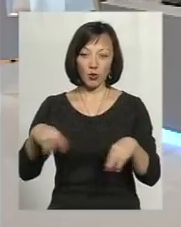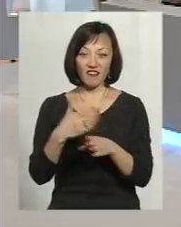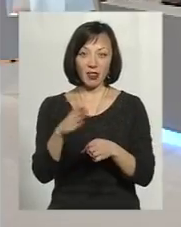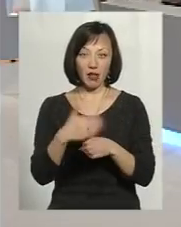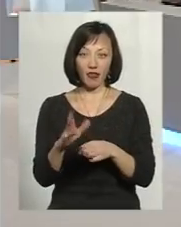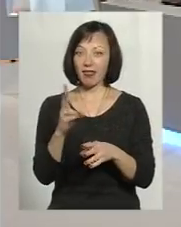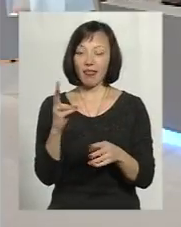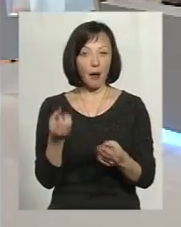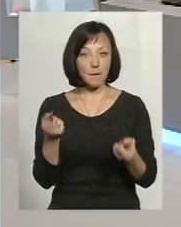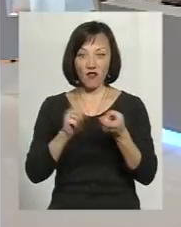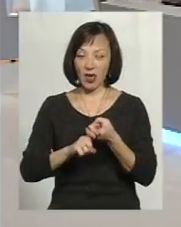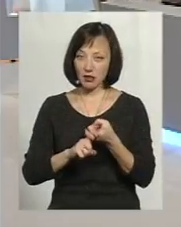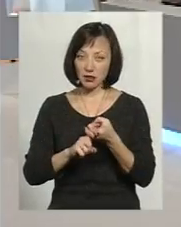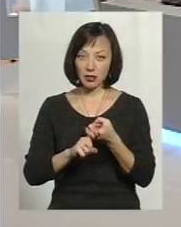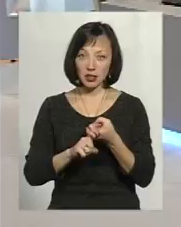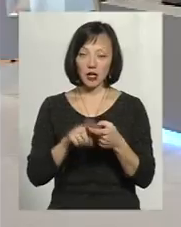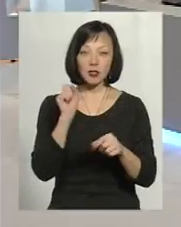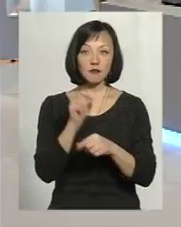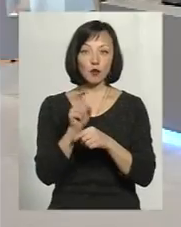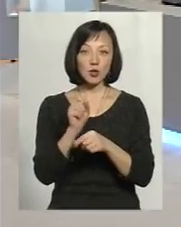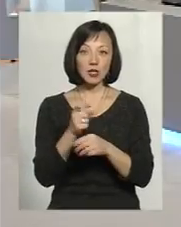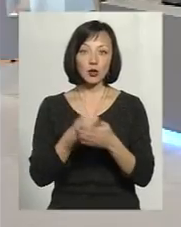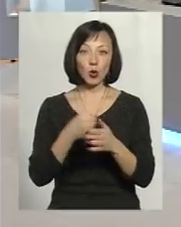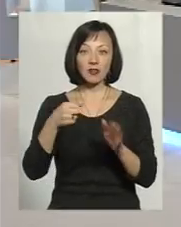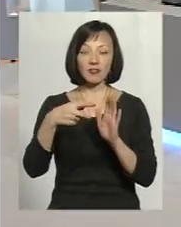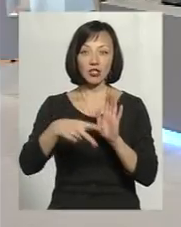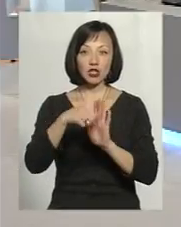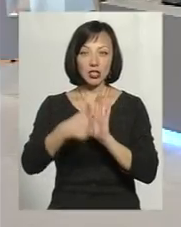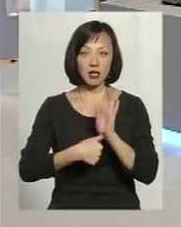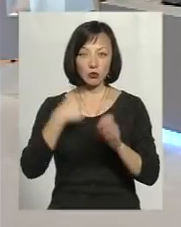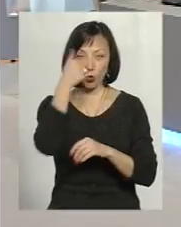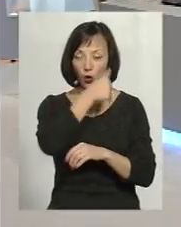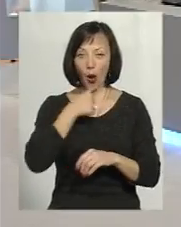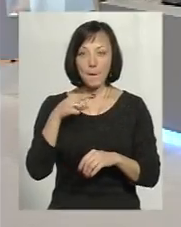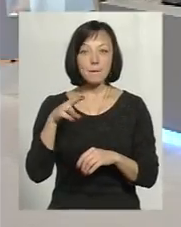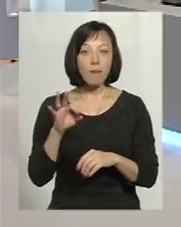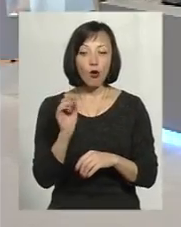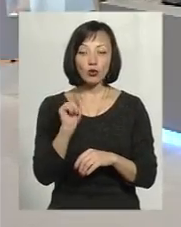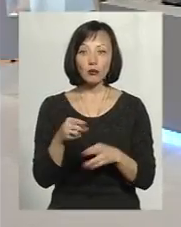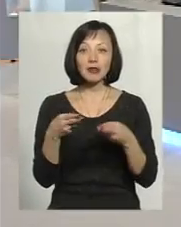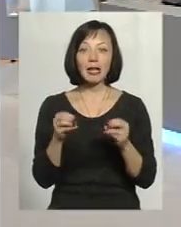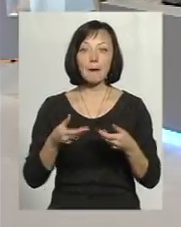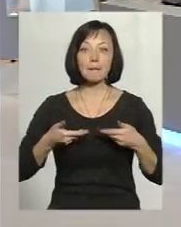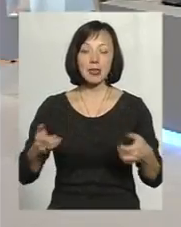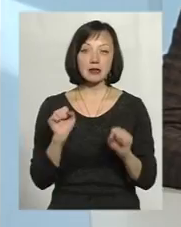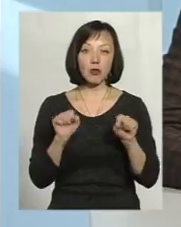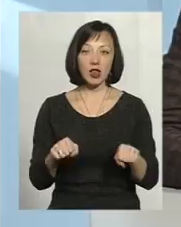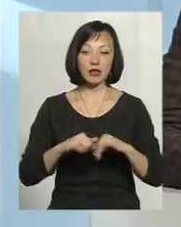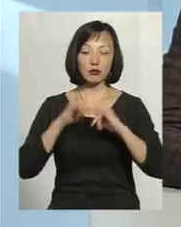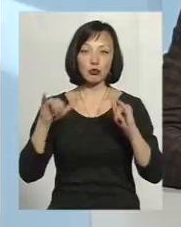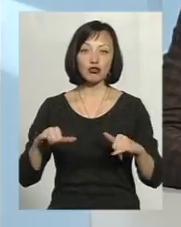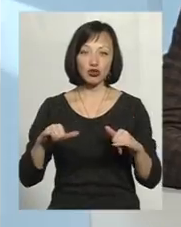видатків, не пов'язаних з функціями, скажімо, до 2016 року. По тому, де ми змогли